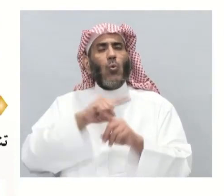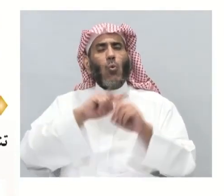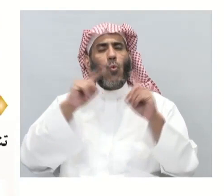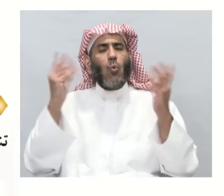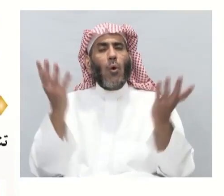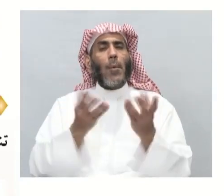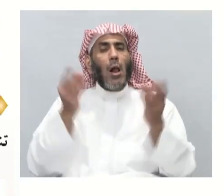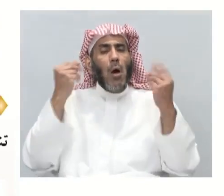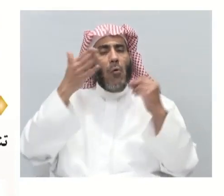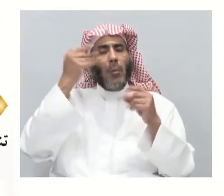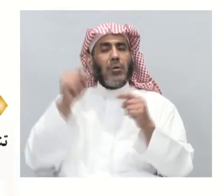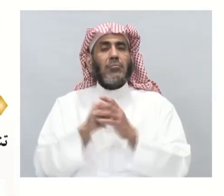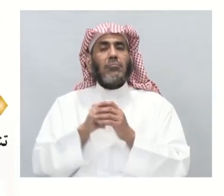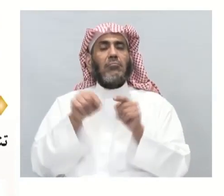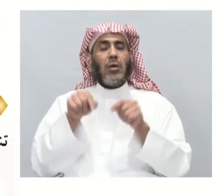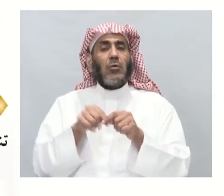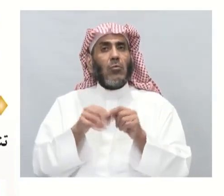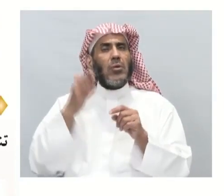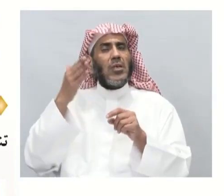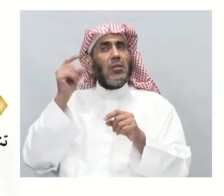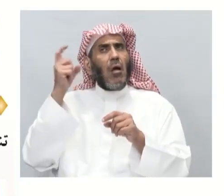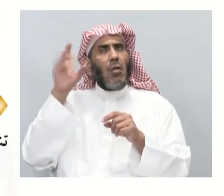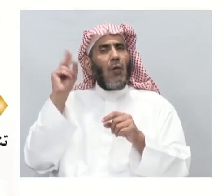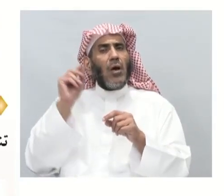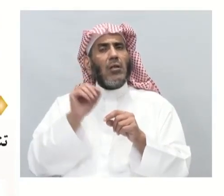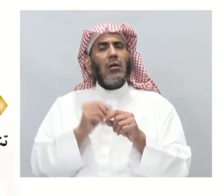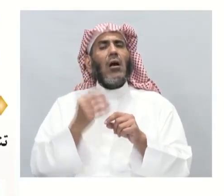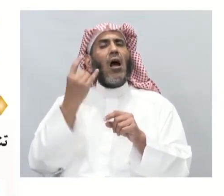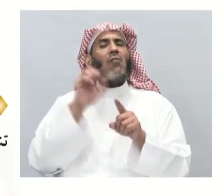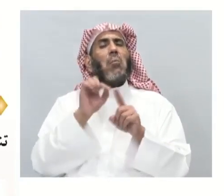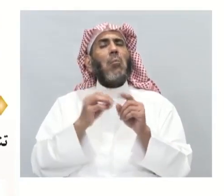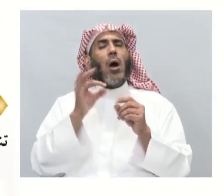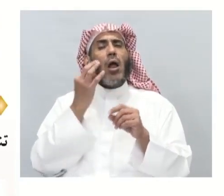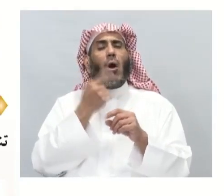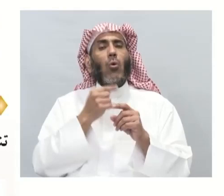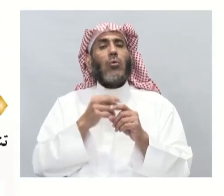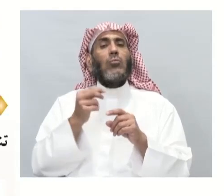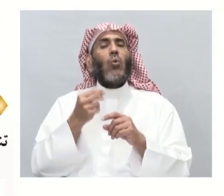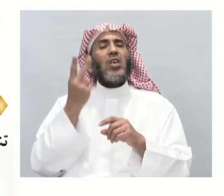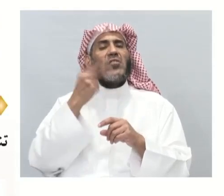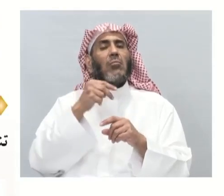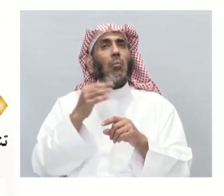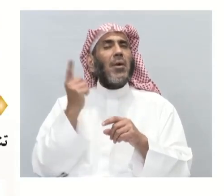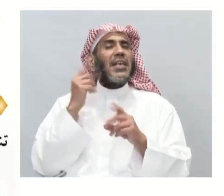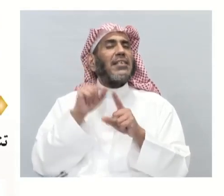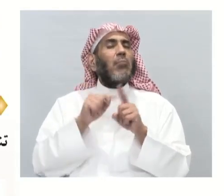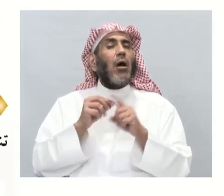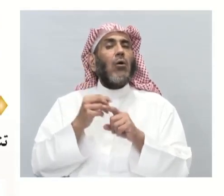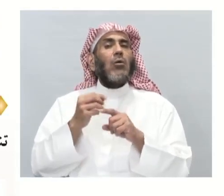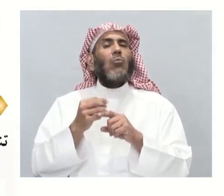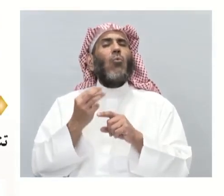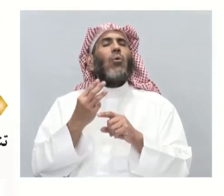والخبرات التي مر بها نحن نتذكر فقط 10% مما نقول و 20% مما نسمع و